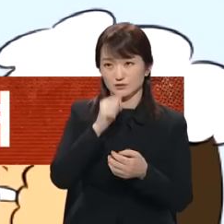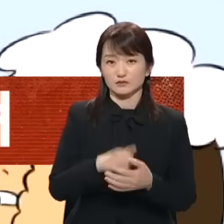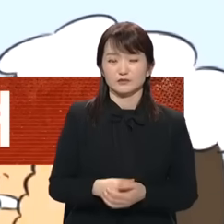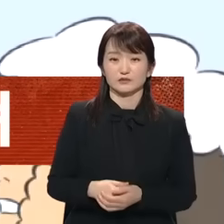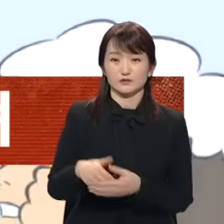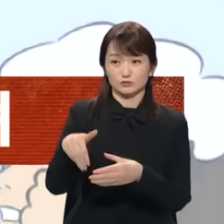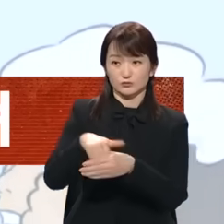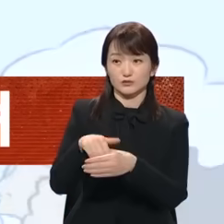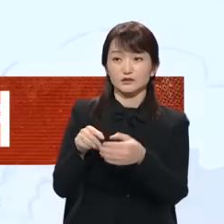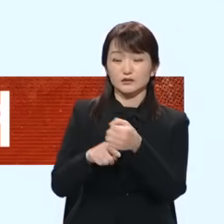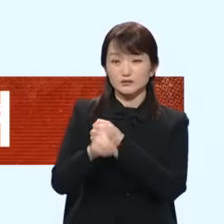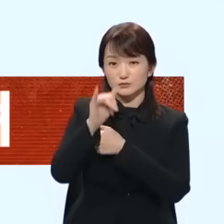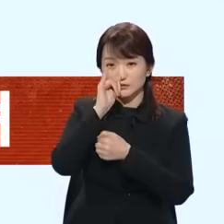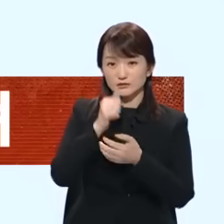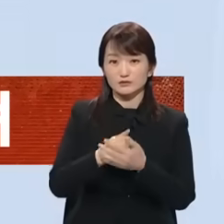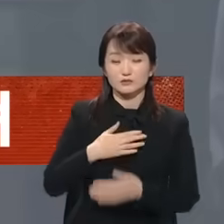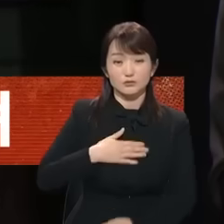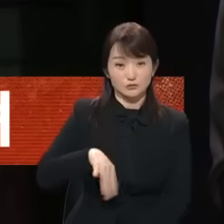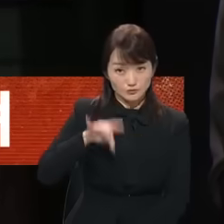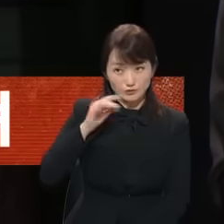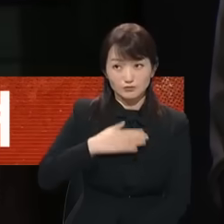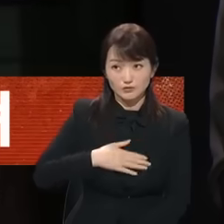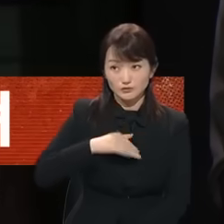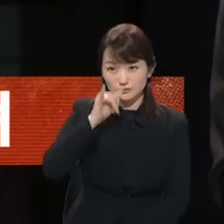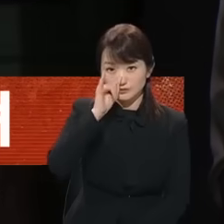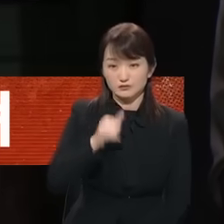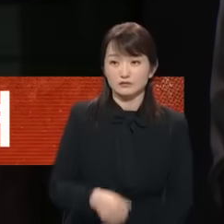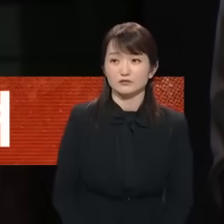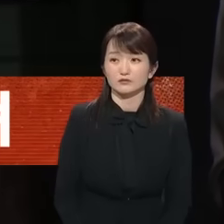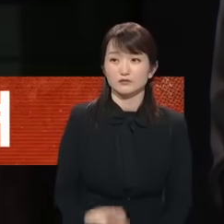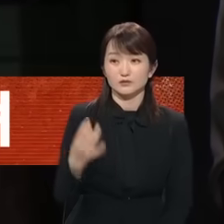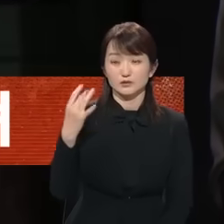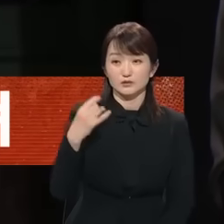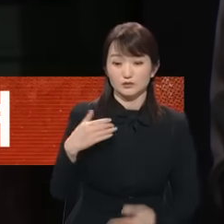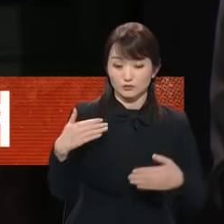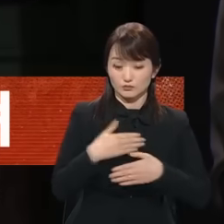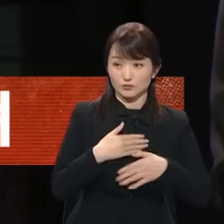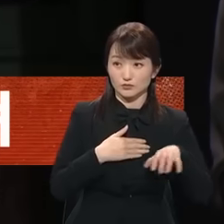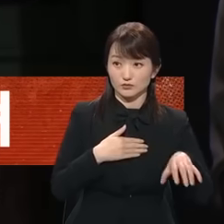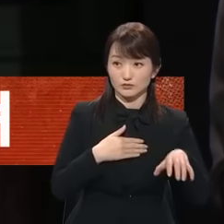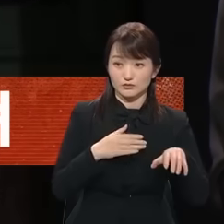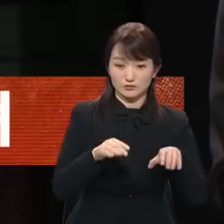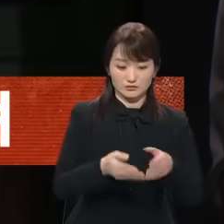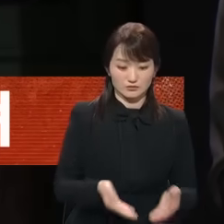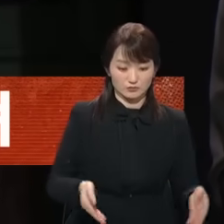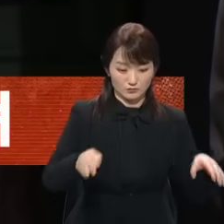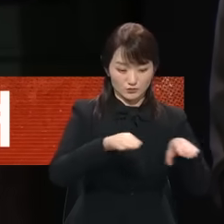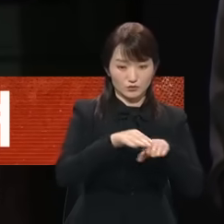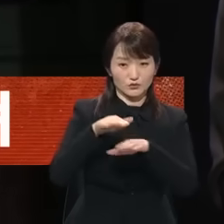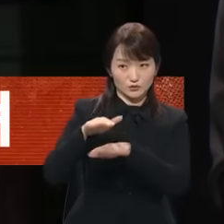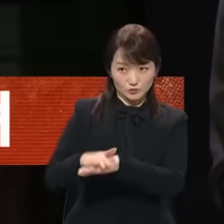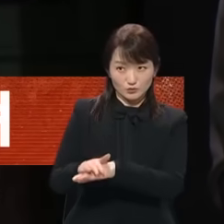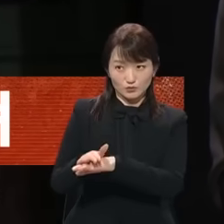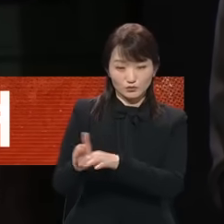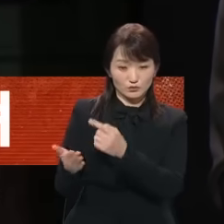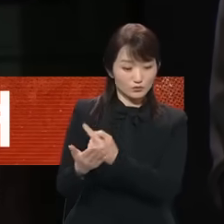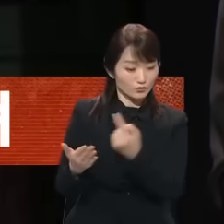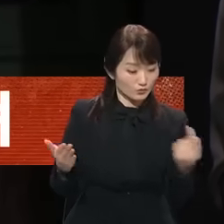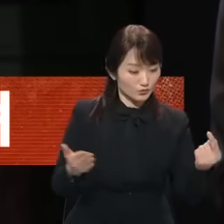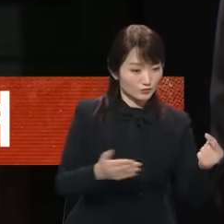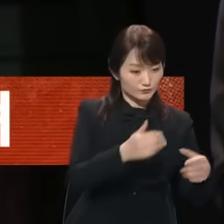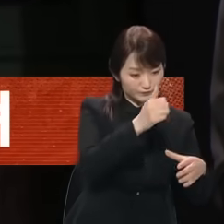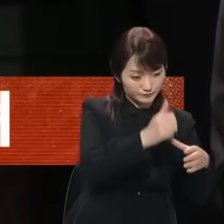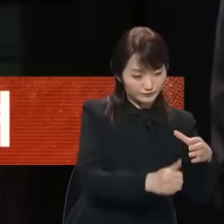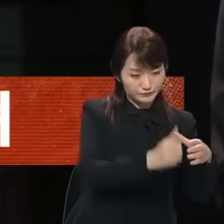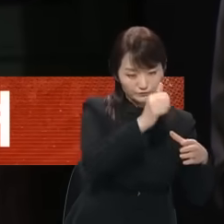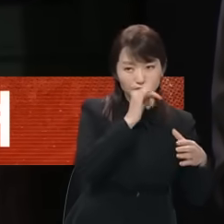의견들이 많습니다 사실 저도 처음한 사실인데요 박연숙 님 원래 목욕탕에서는 바구니 놓고 탕에 들어가요 빙빙 님 목욕 바구니 들고